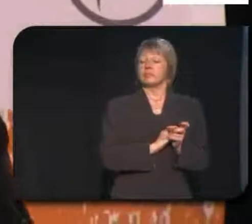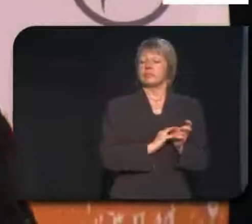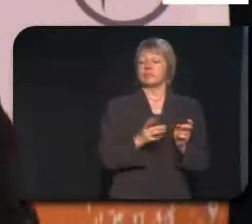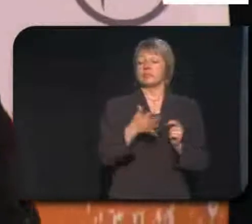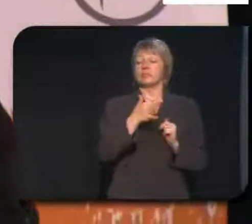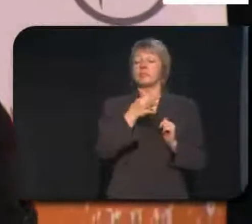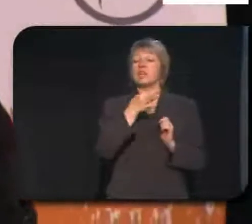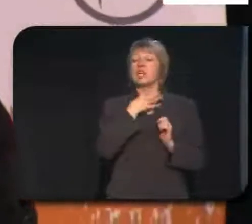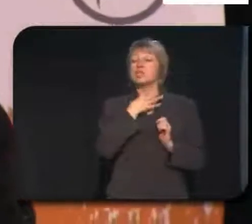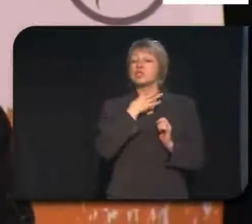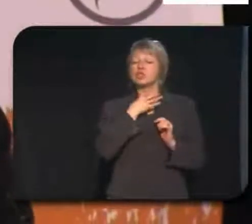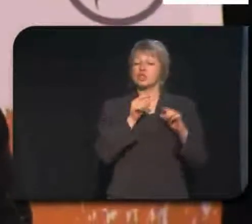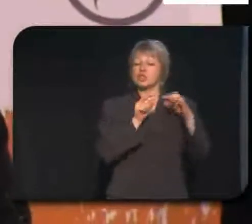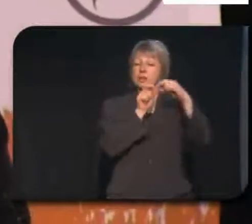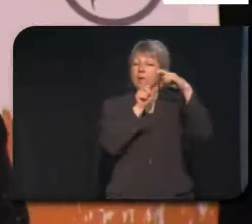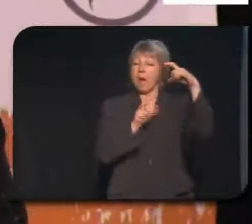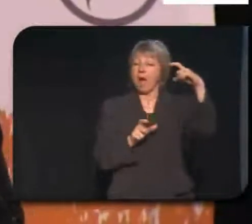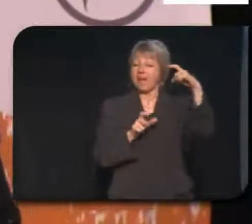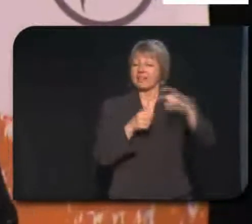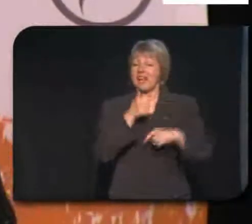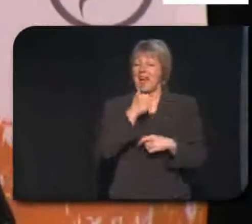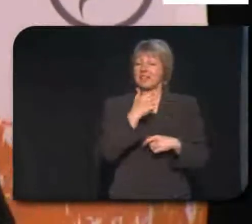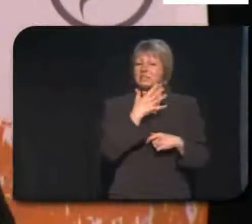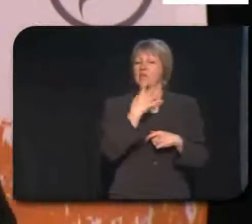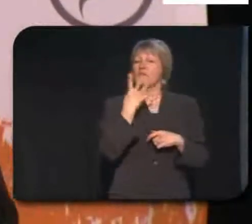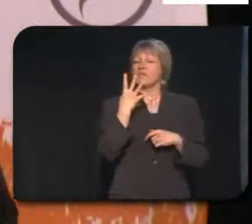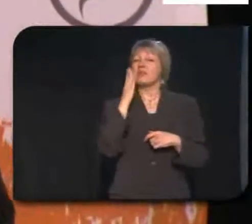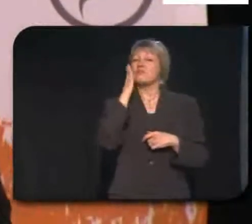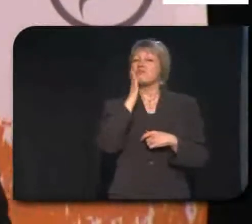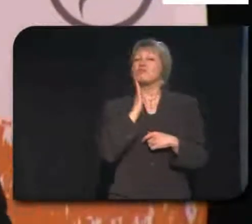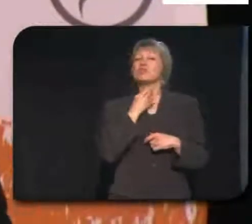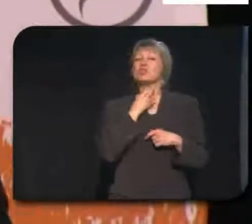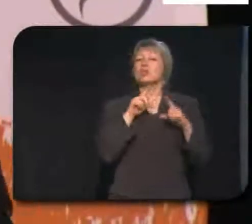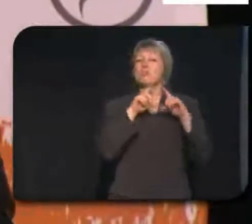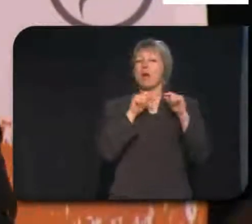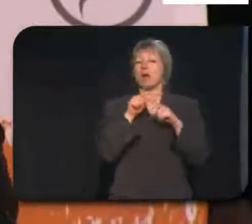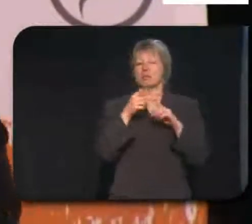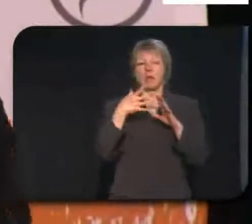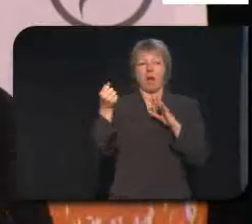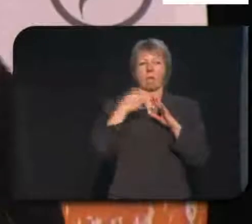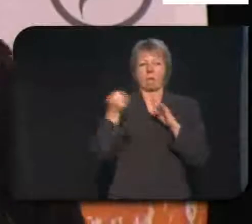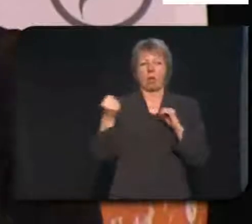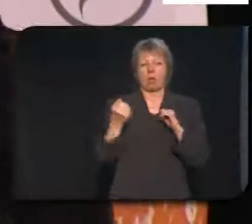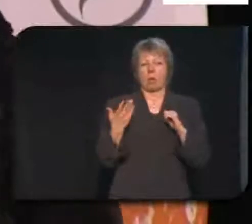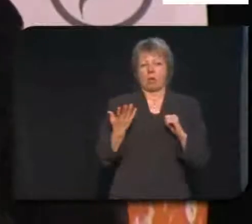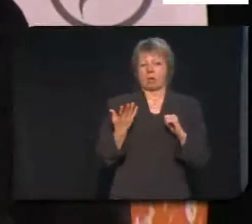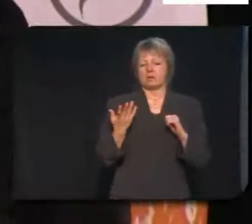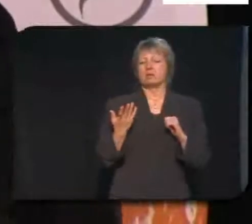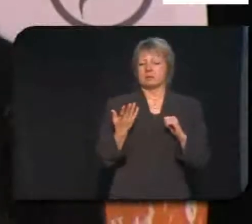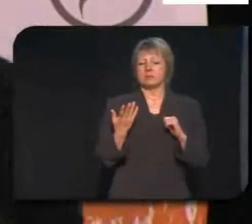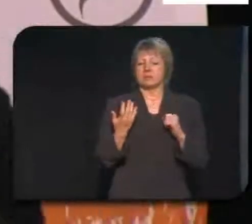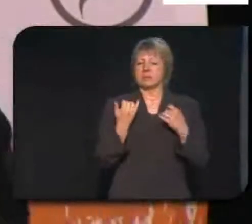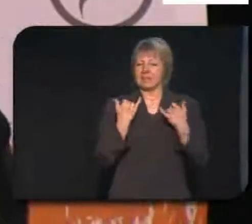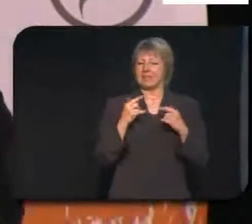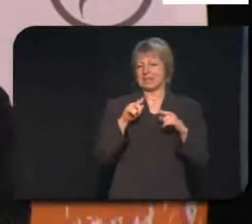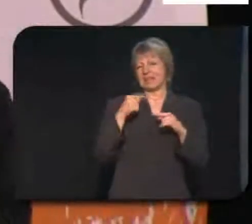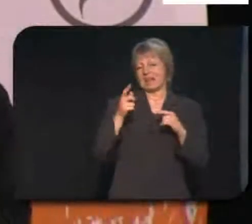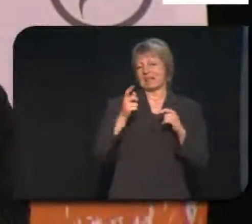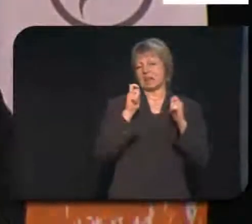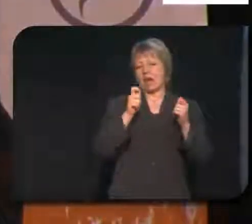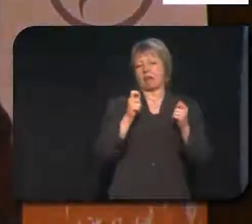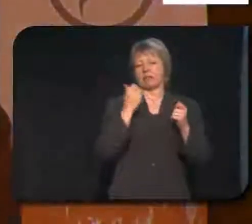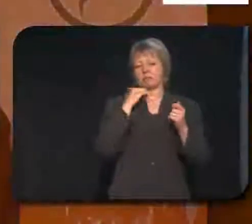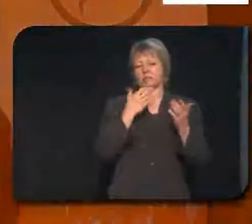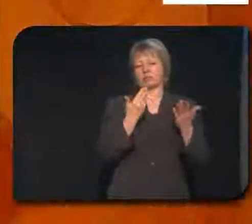154 am Ende möge bitte noch mal die vorne abholen ansonsten jetzt der die Vorstellung des nächsten Antrags